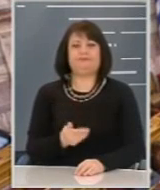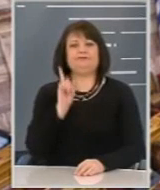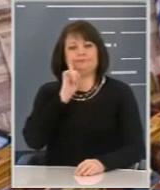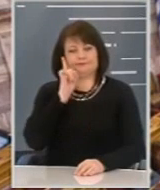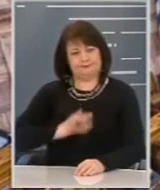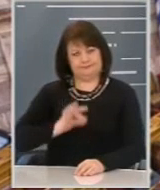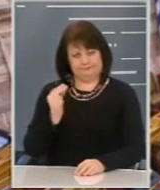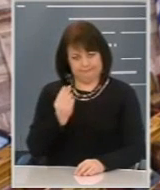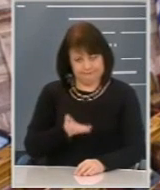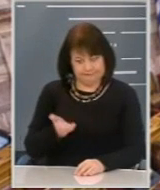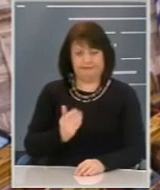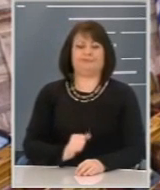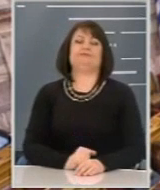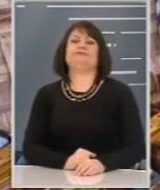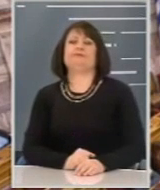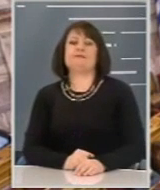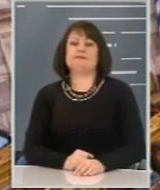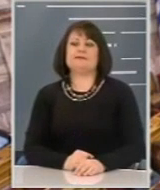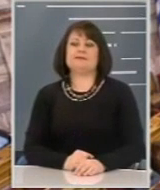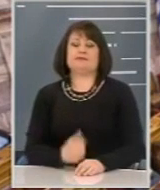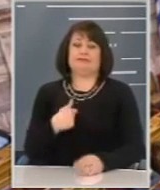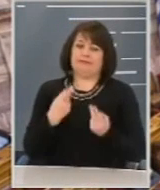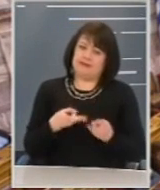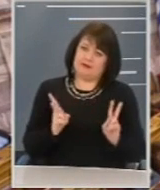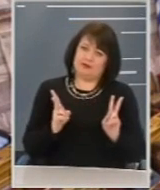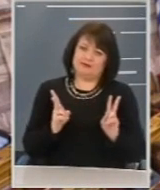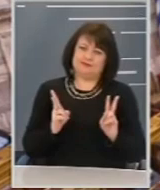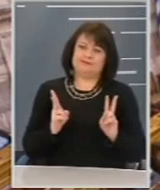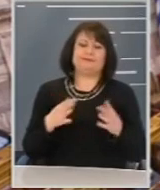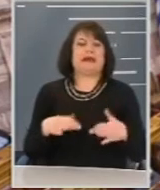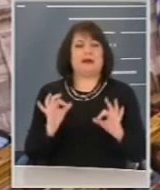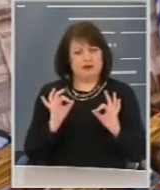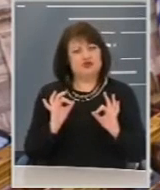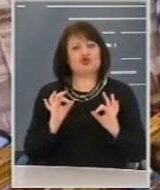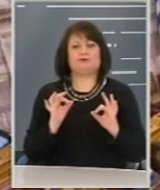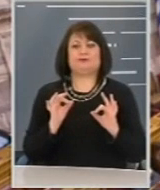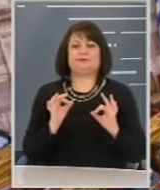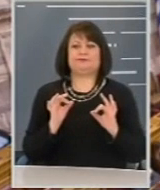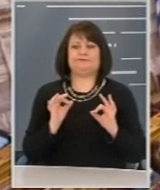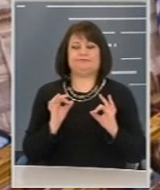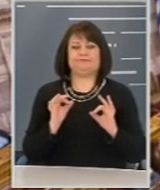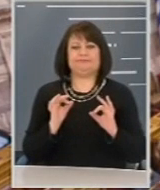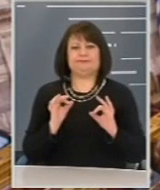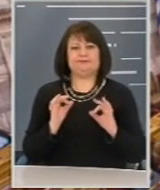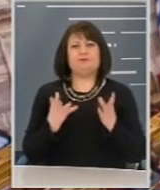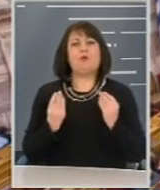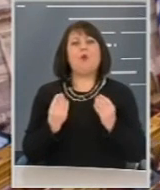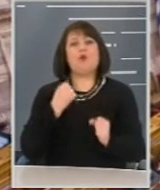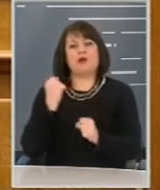κυρίες και κύριοι βουλευτές. Θα μου επιτρέψετε, ξεκινώντας και μετά από πάρα πολλή